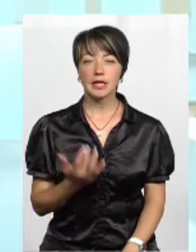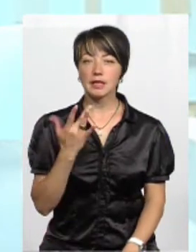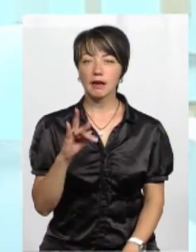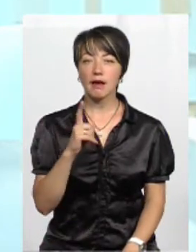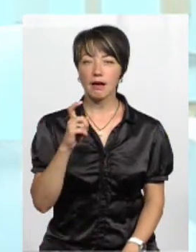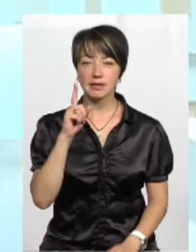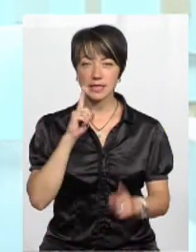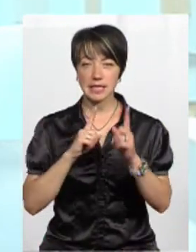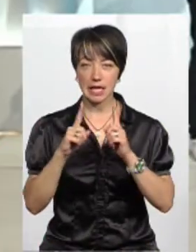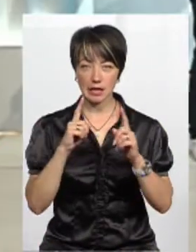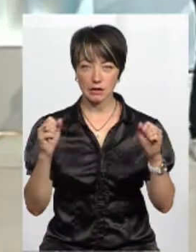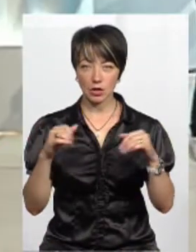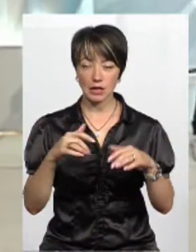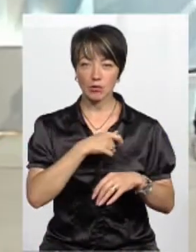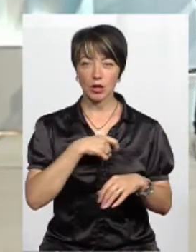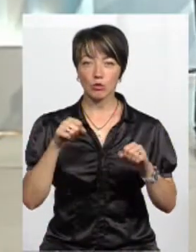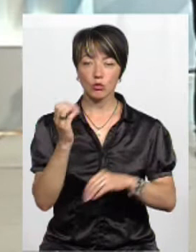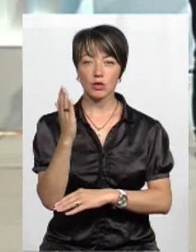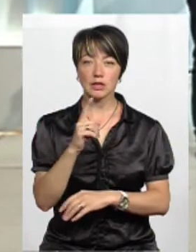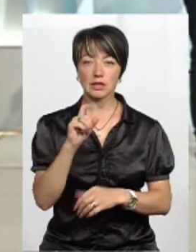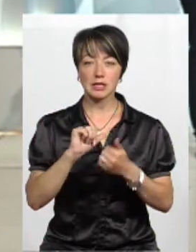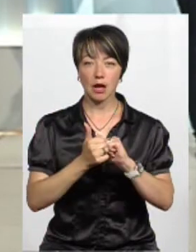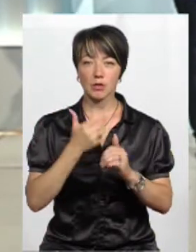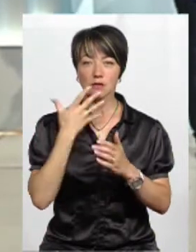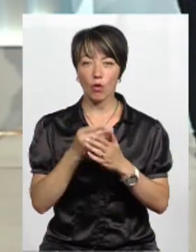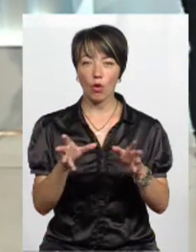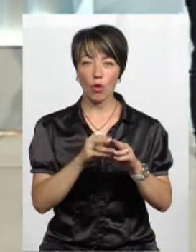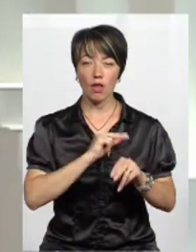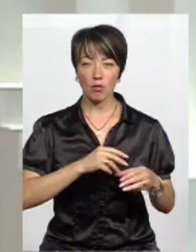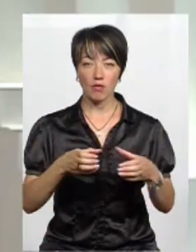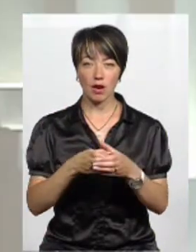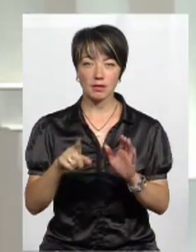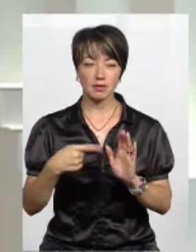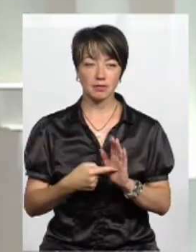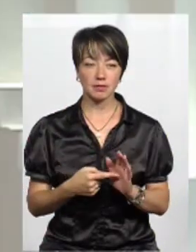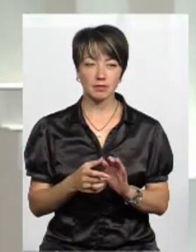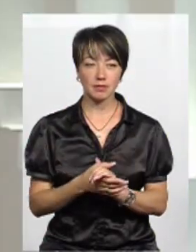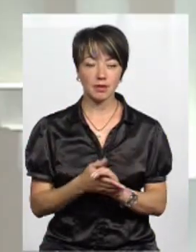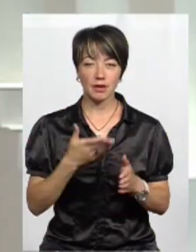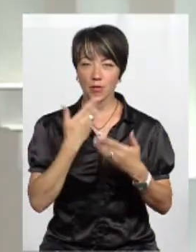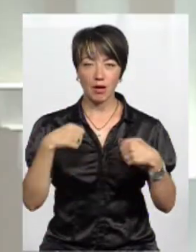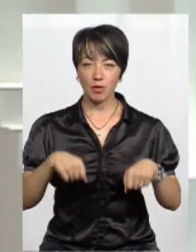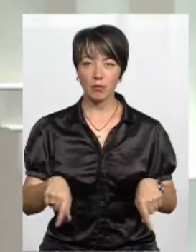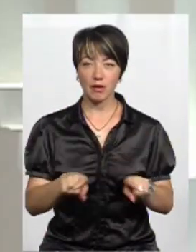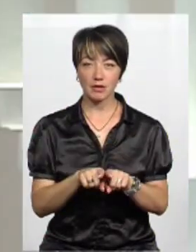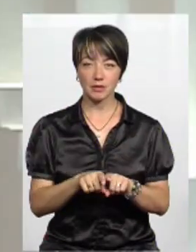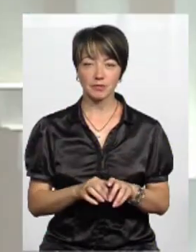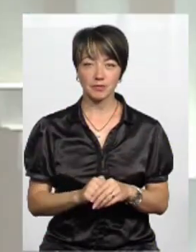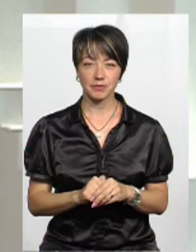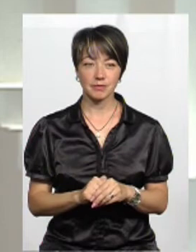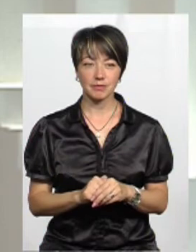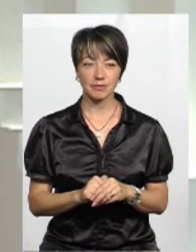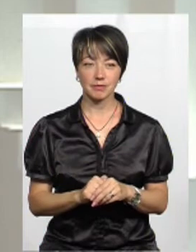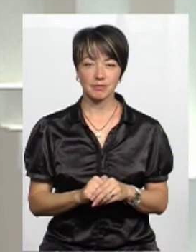Скільки разів за сесію депутат може проголосувати замість свого колеги по фракції? Він такого права не має, тому що